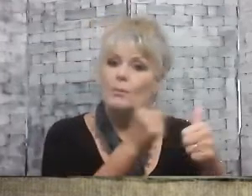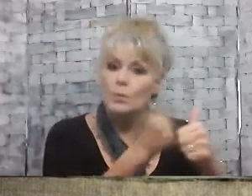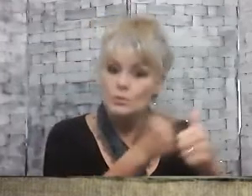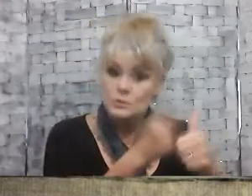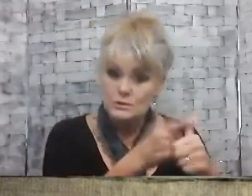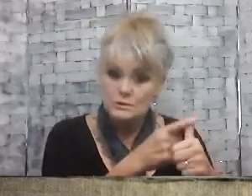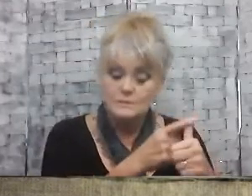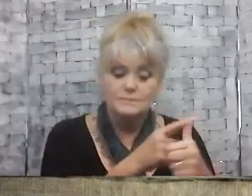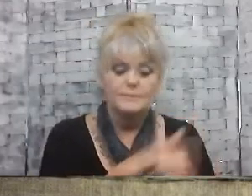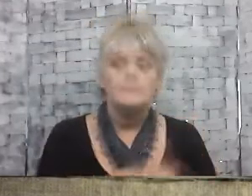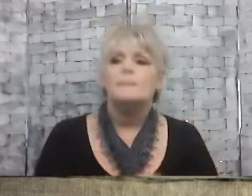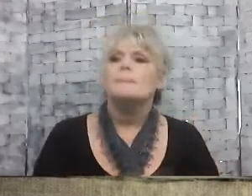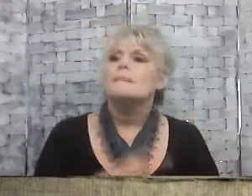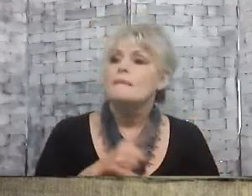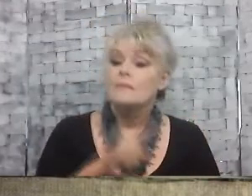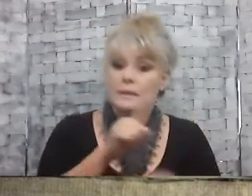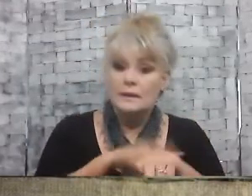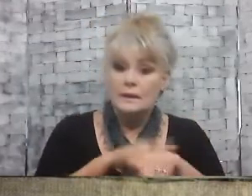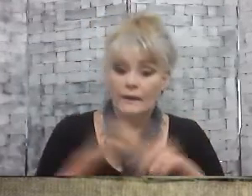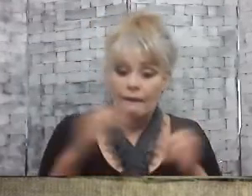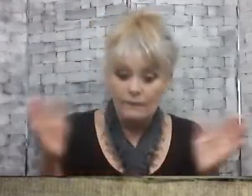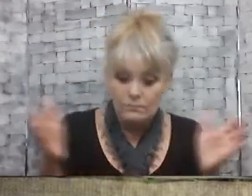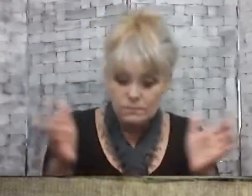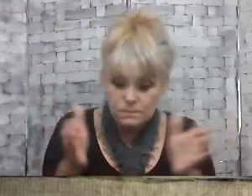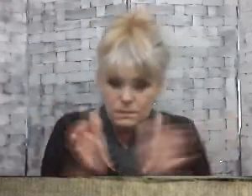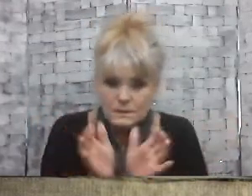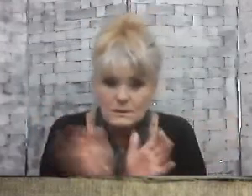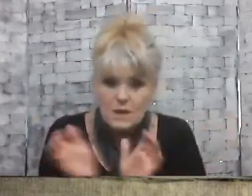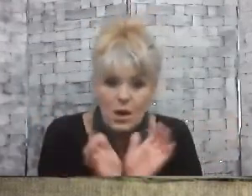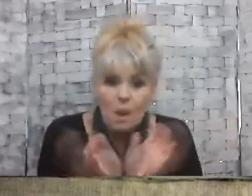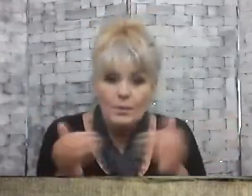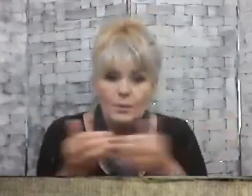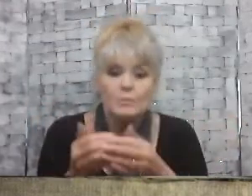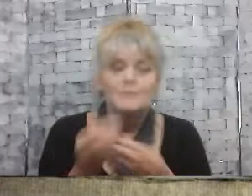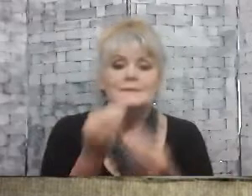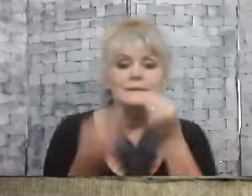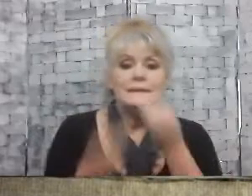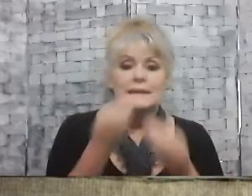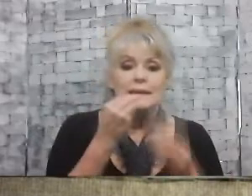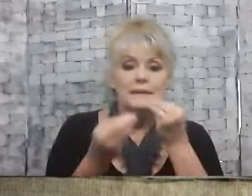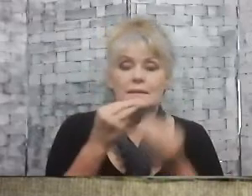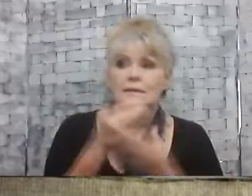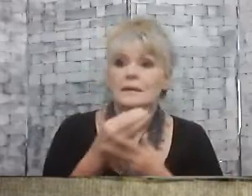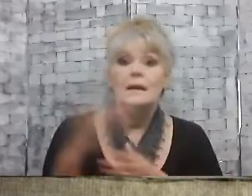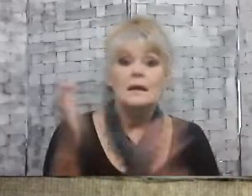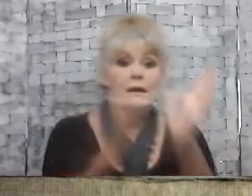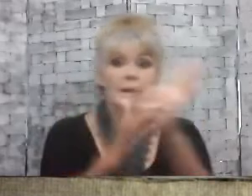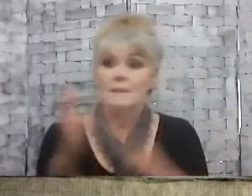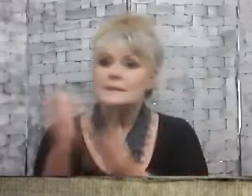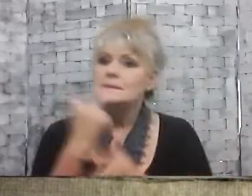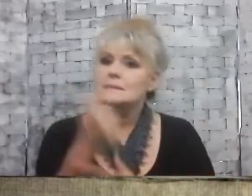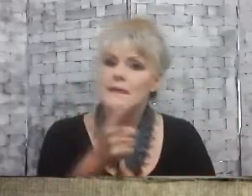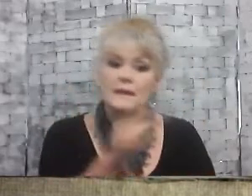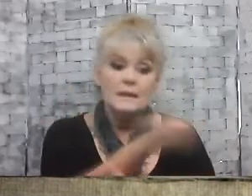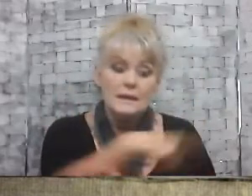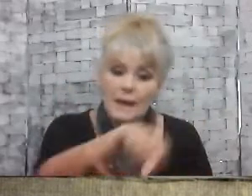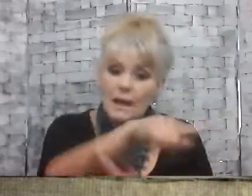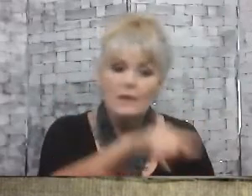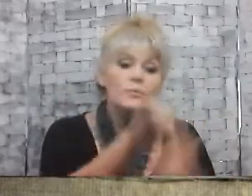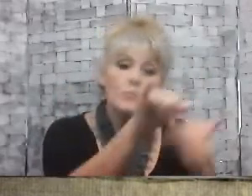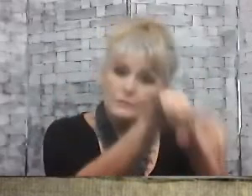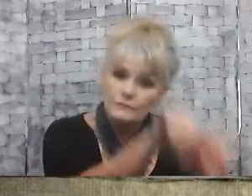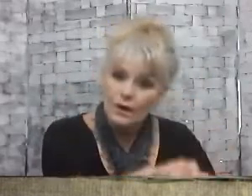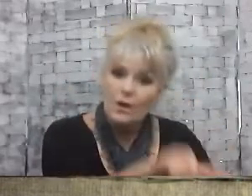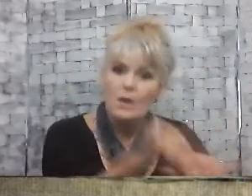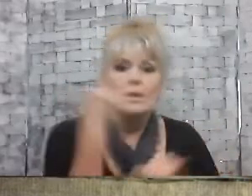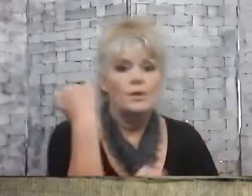mense is apostels genoem. Op een keer, terwyl hulle saam was en geëet het, het Jesus vir hulle gesê, julle moet nie uit